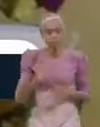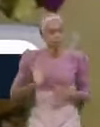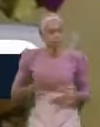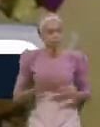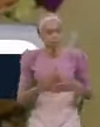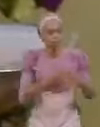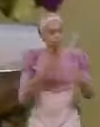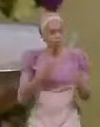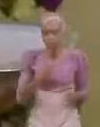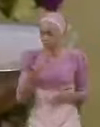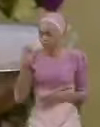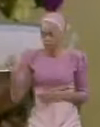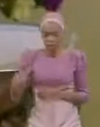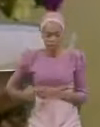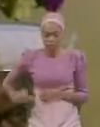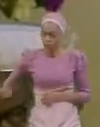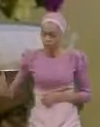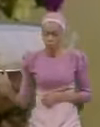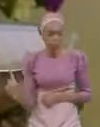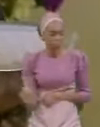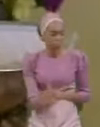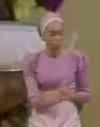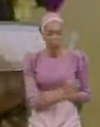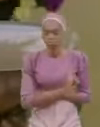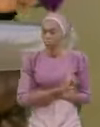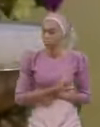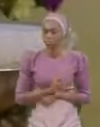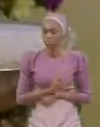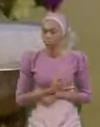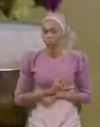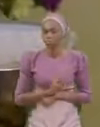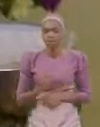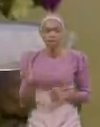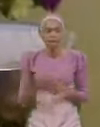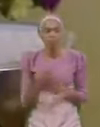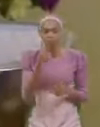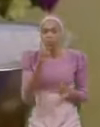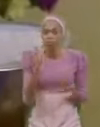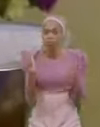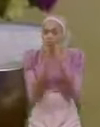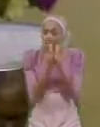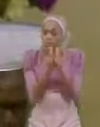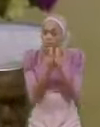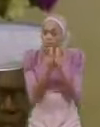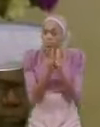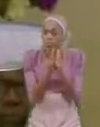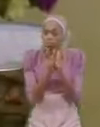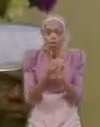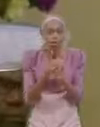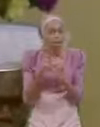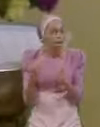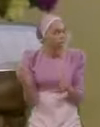notre voisin c'est tout le monde tout le monde tout ce que vous rencontrez c'est votre